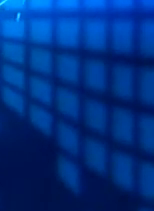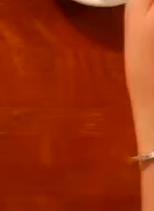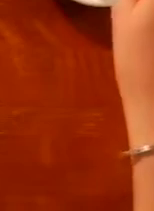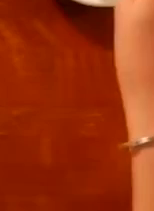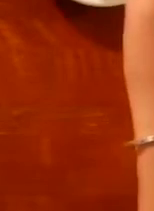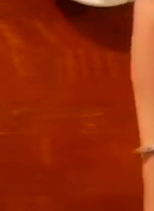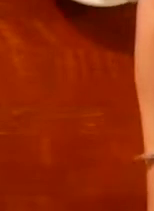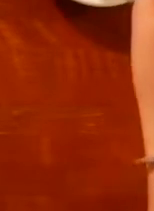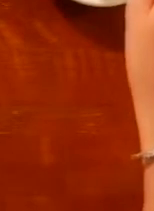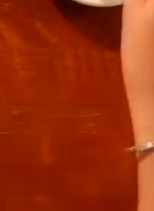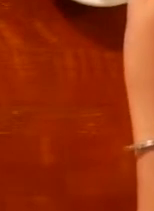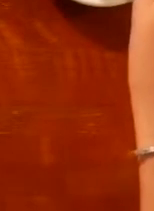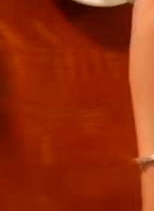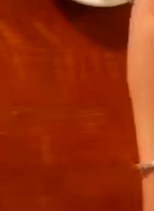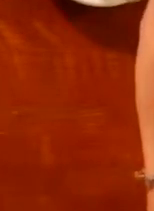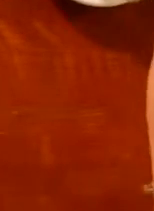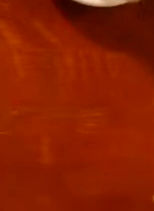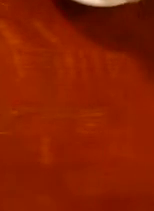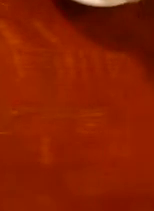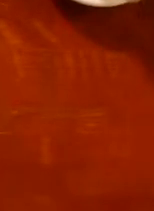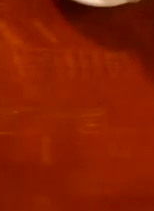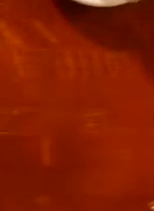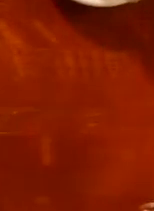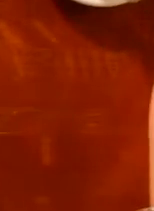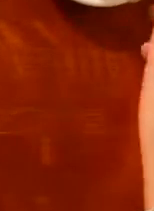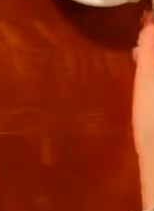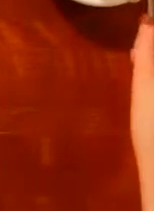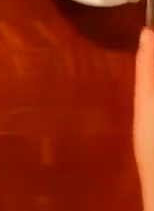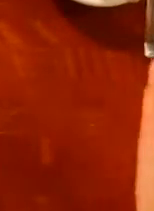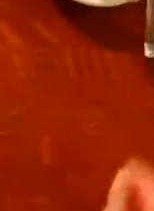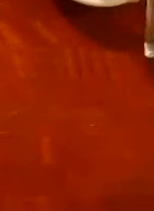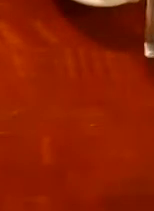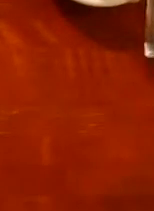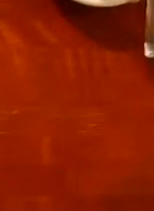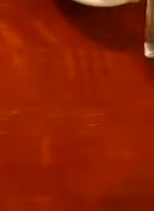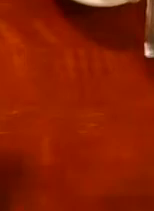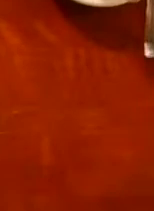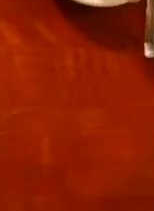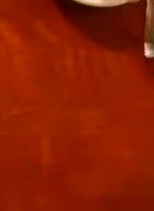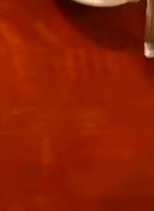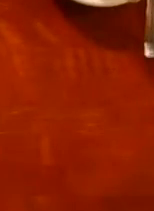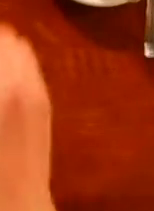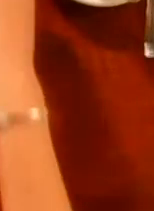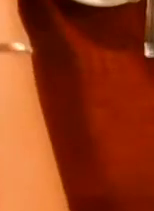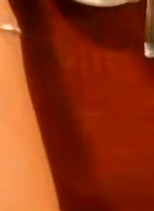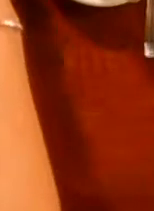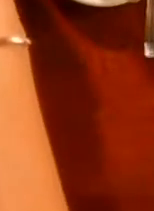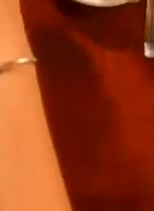līdzās. Nu, kur celsim māju? Šeit? Varbūt šeit? Vai šeit?